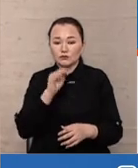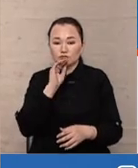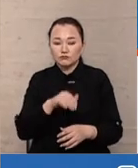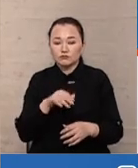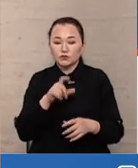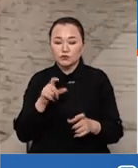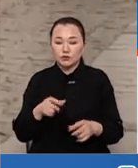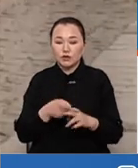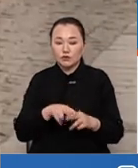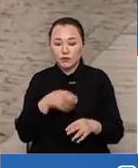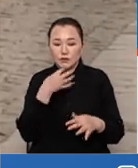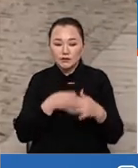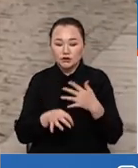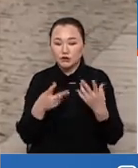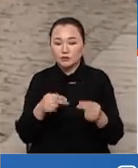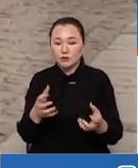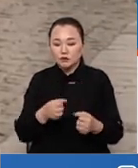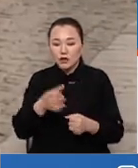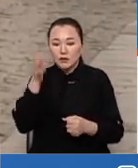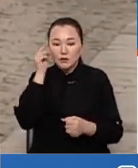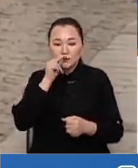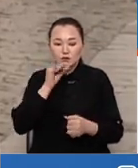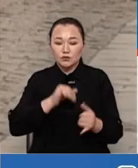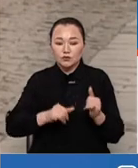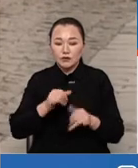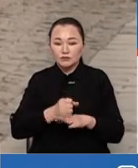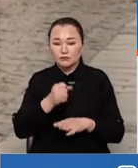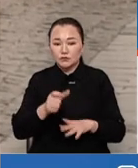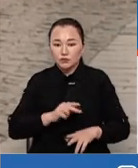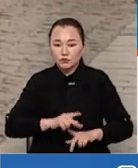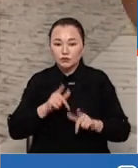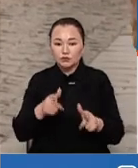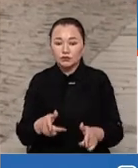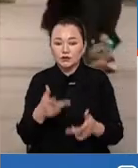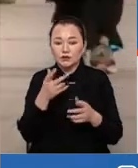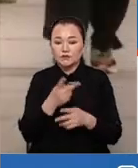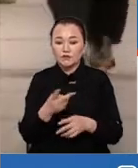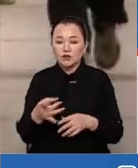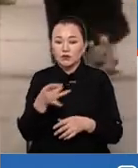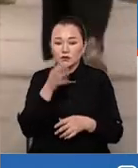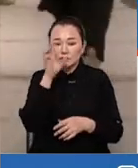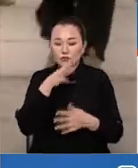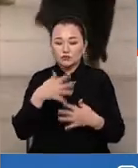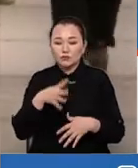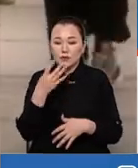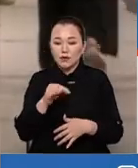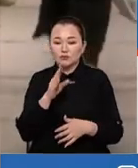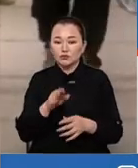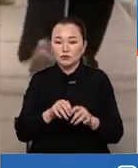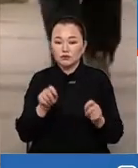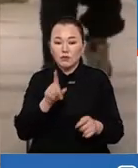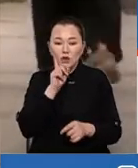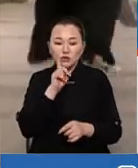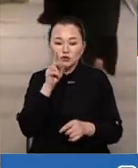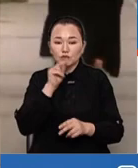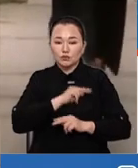кадры, которые подскажут, где получить образование и куда трудоустроиться. Кроме того, в двух регионах страны уже в мае будут созданы